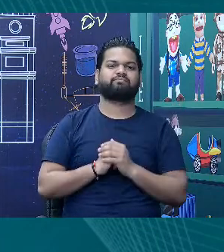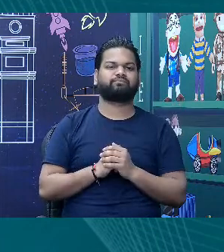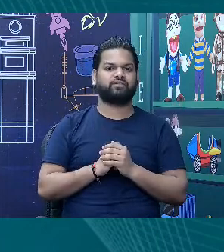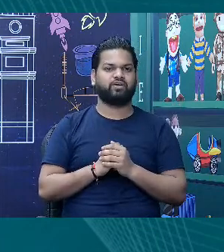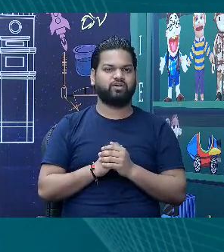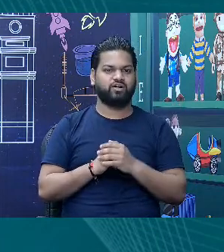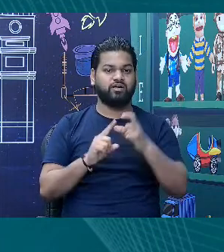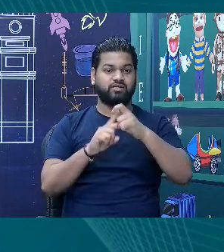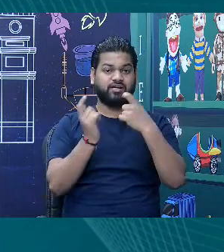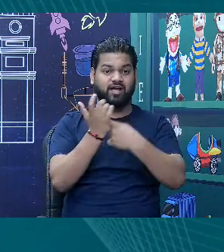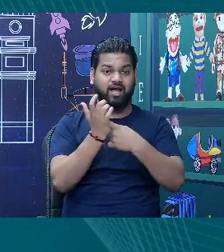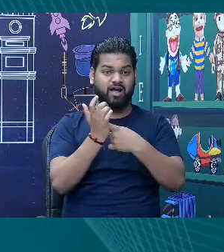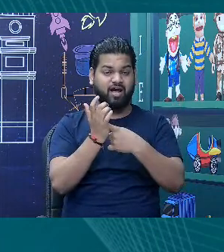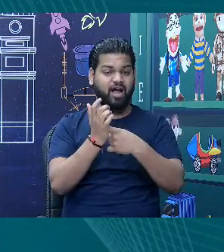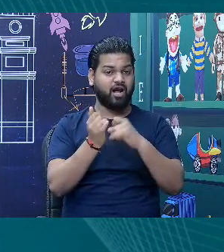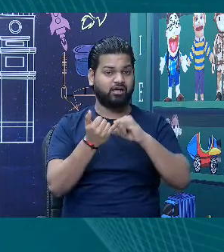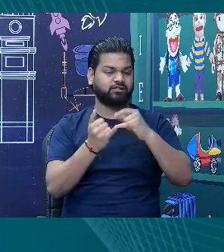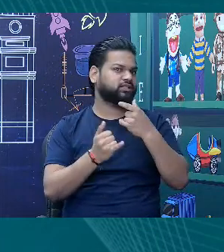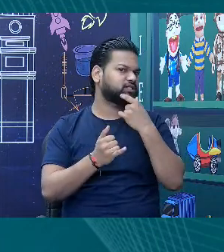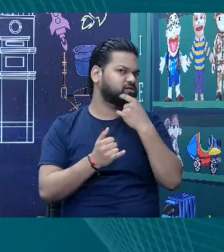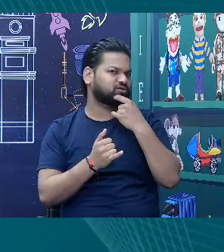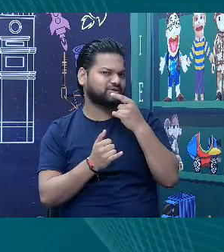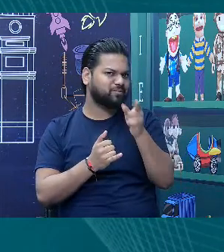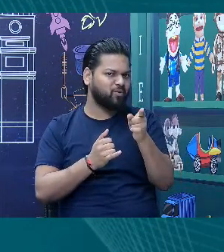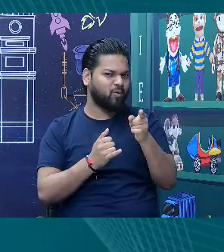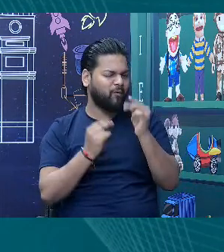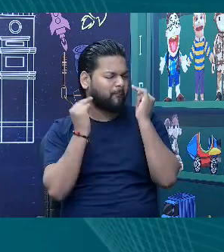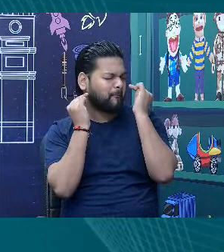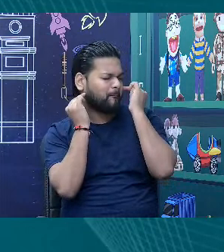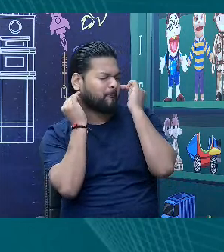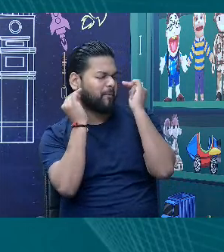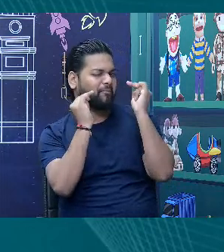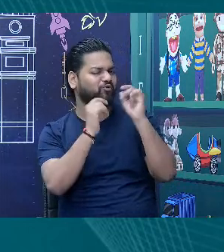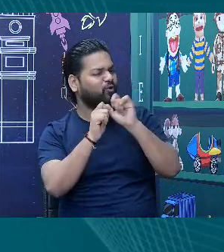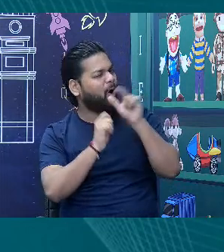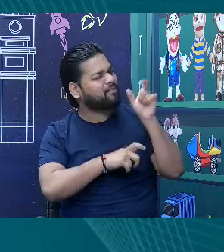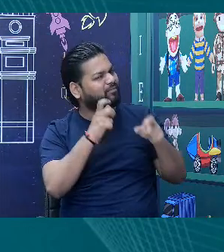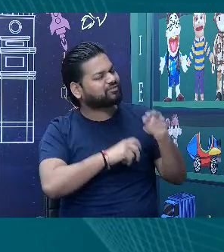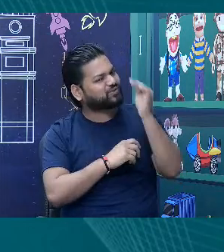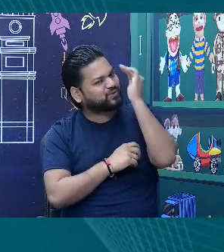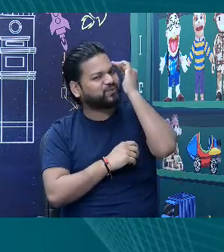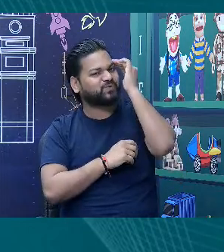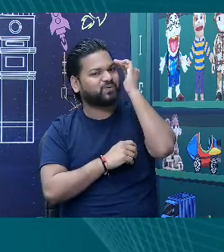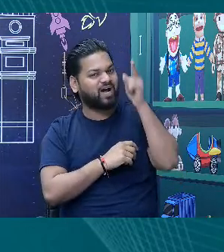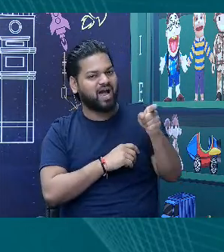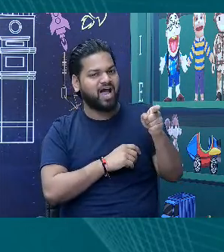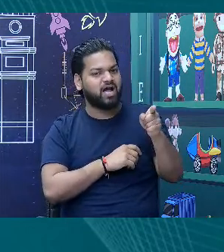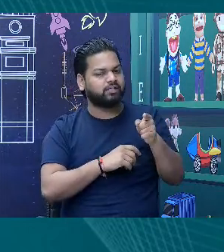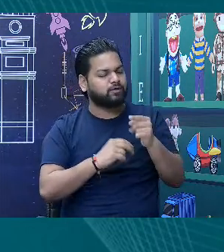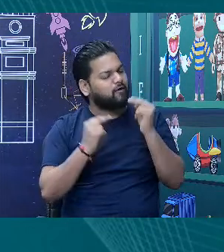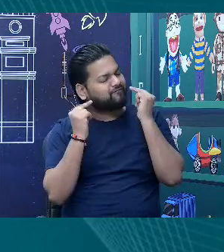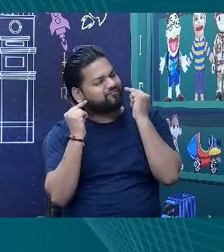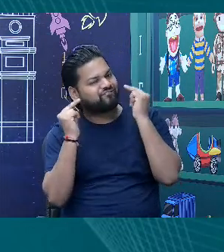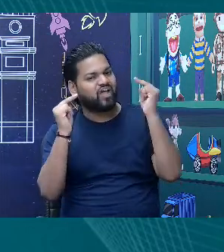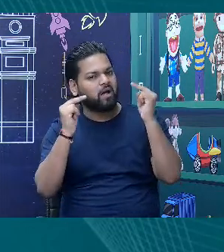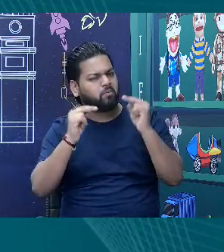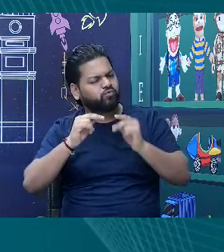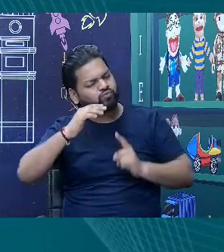डॉक्टर स्टीफन हॉकिंग का नाम तो सभी ने सुना है कि वो हमारी सदी के ग्रेटेस्ट एस्ट्रोफिजिसिस्ट हैं, एवरीबडी नोज दैट.